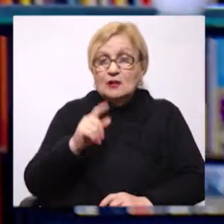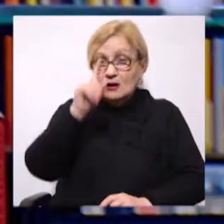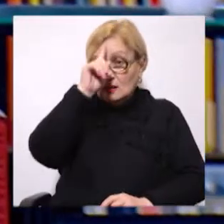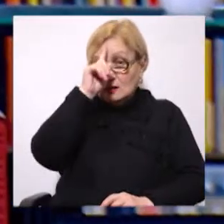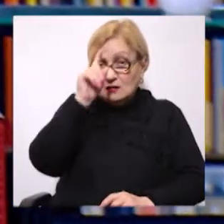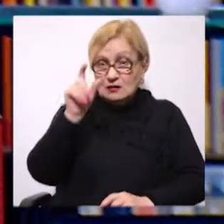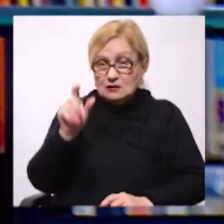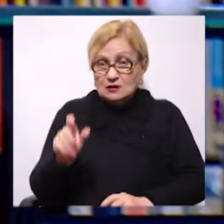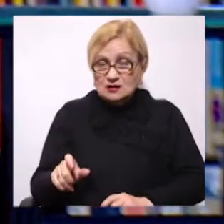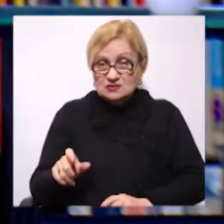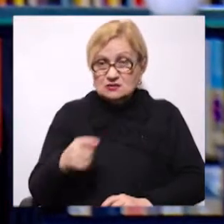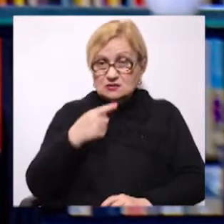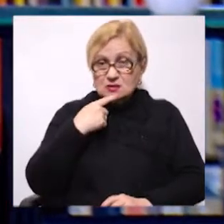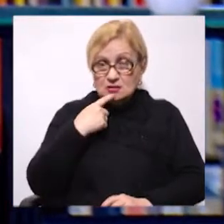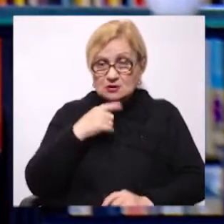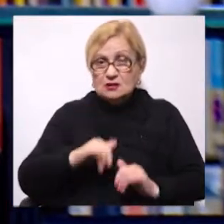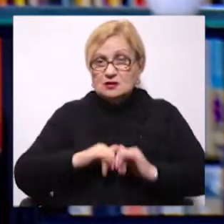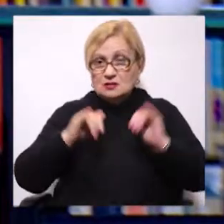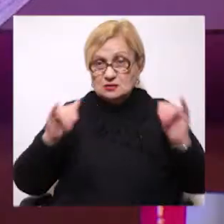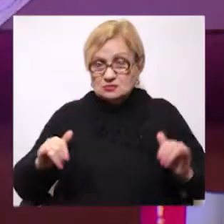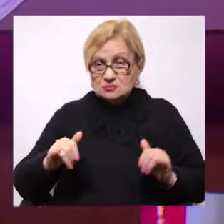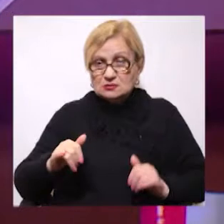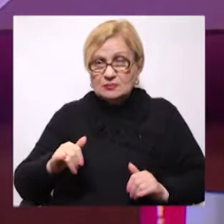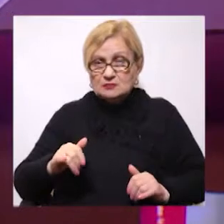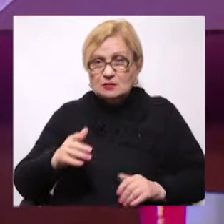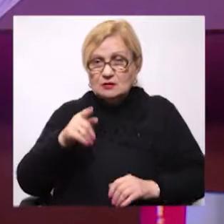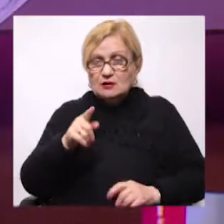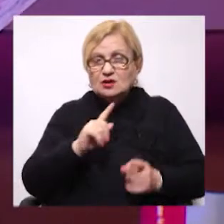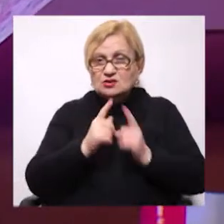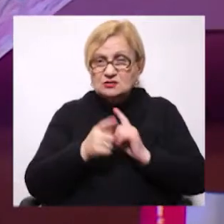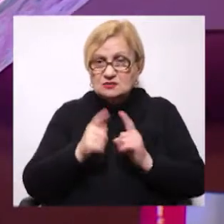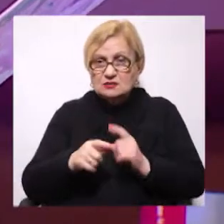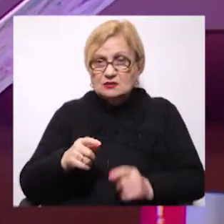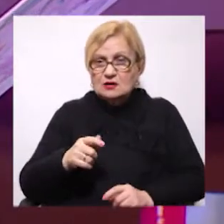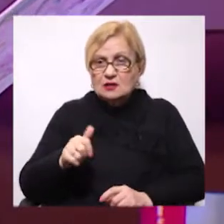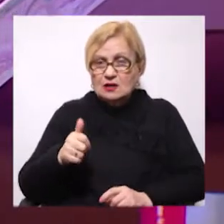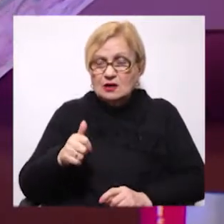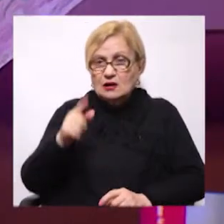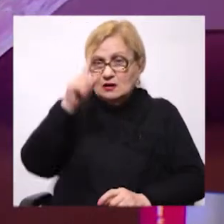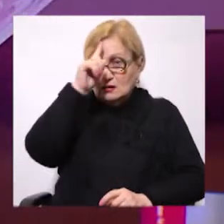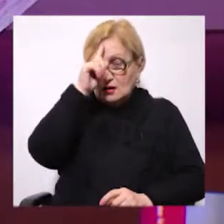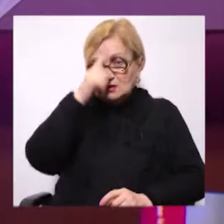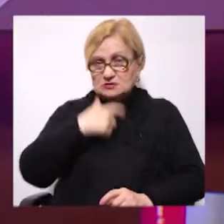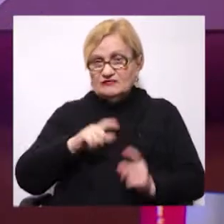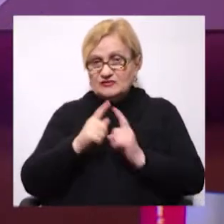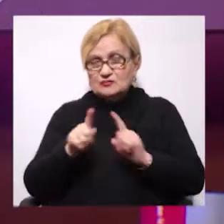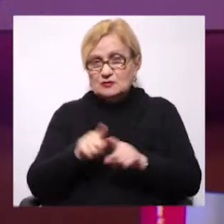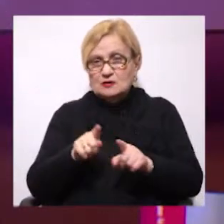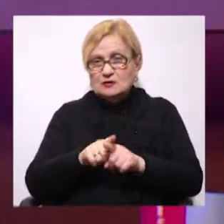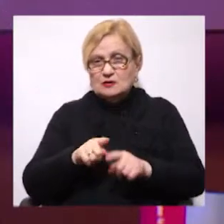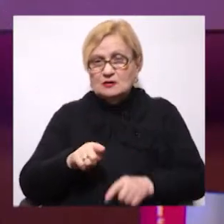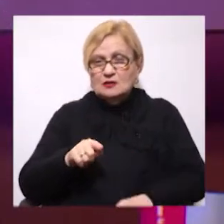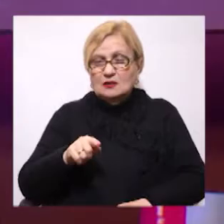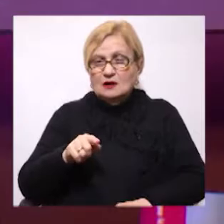პირსავით იზდება და ვითარდება. ამ ზდაში იცვლება, როგორც კაცნი ვიცვლებით ხოლმე. ხშირად იქნება,